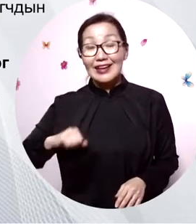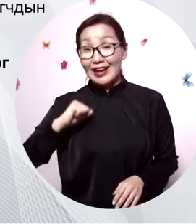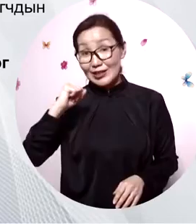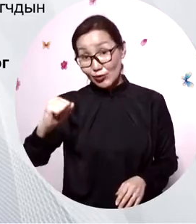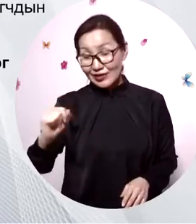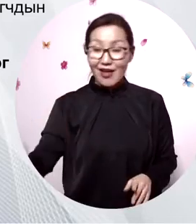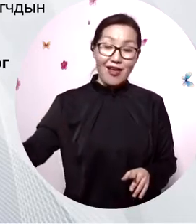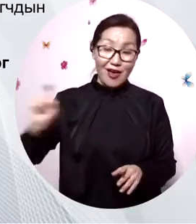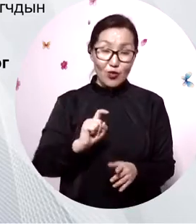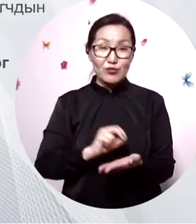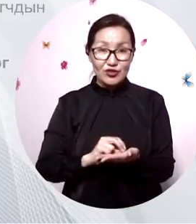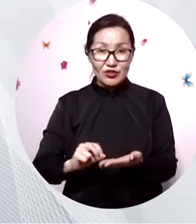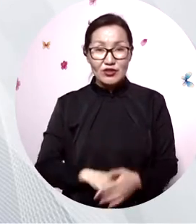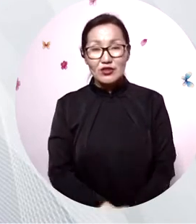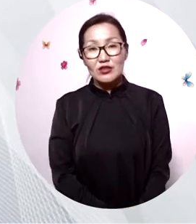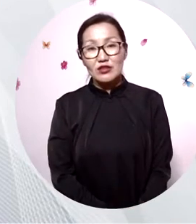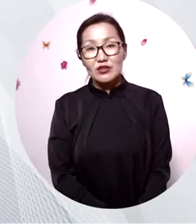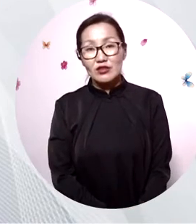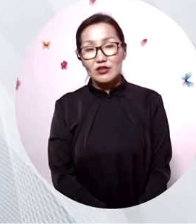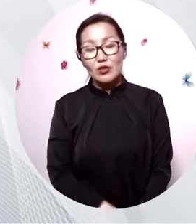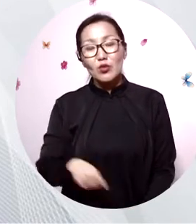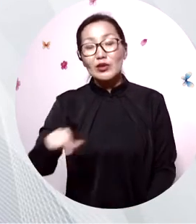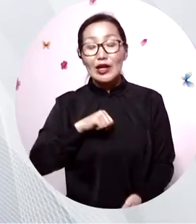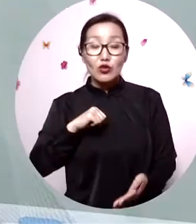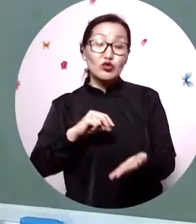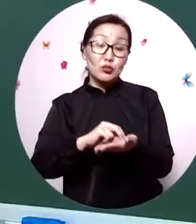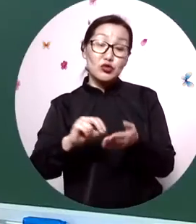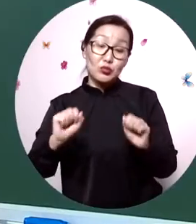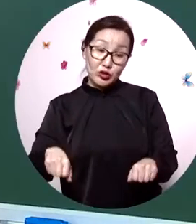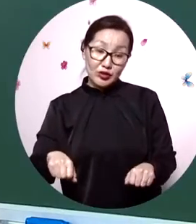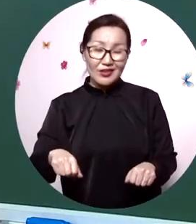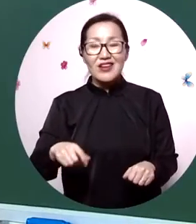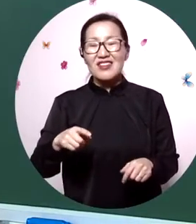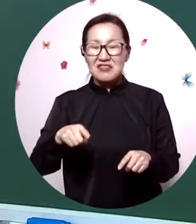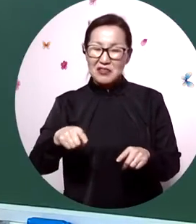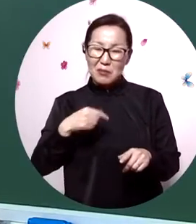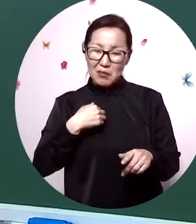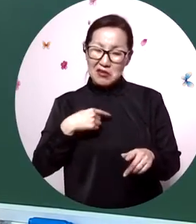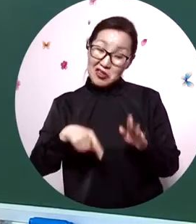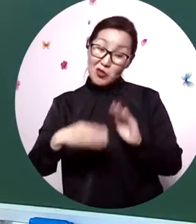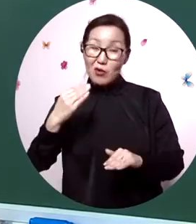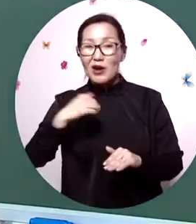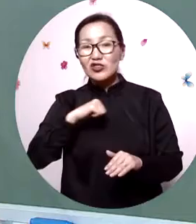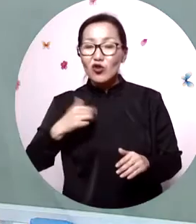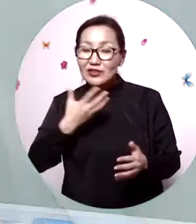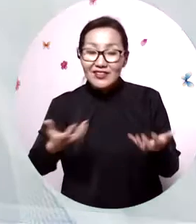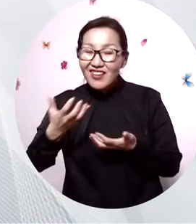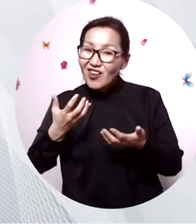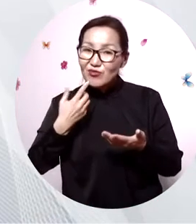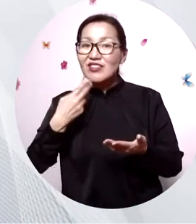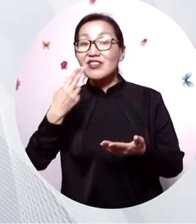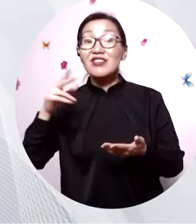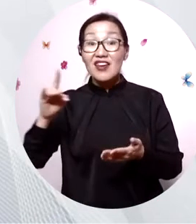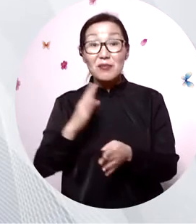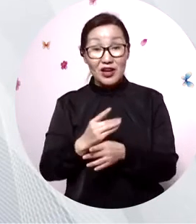дараагийн асуултанд хариулъя. За үүнийг та нар бичсэн ч болно. Гэтэ багштайгаа илүү ярилцаа явуусан дээр ах тийм ээ. За